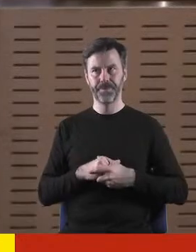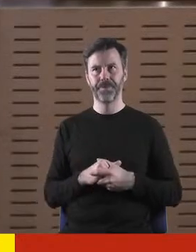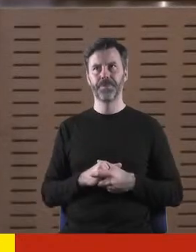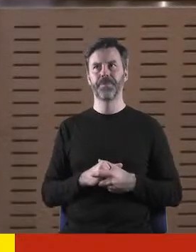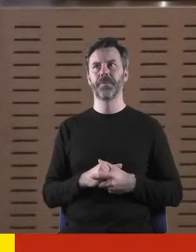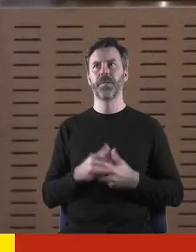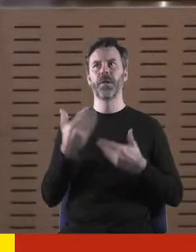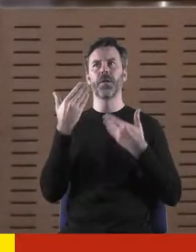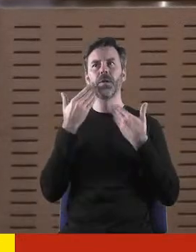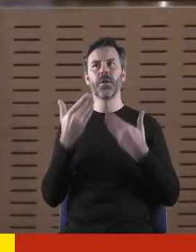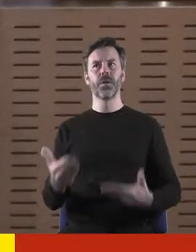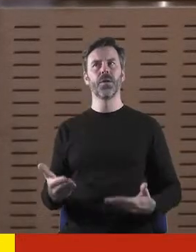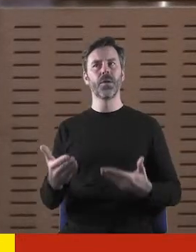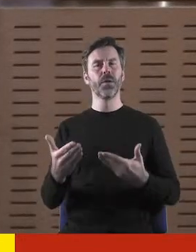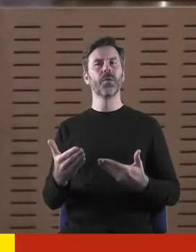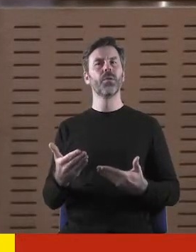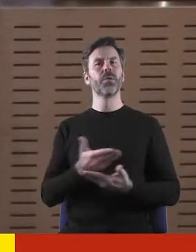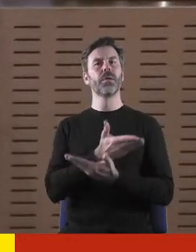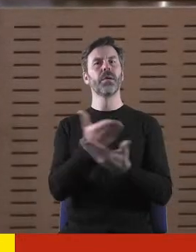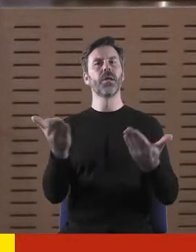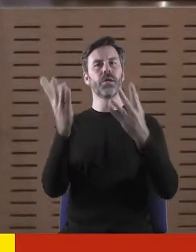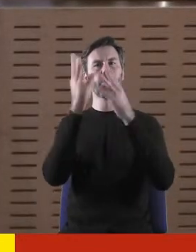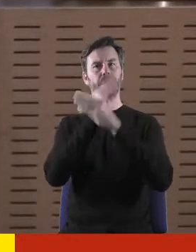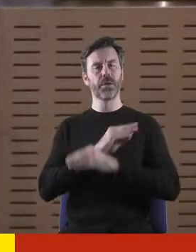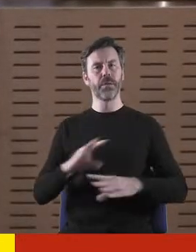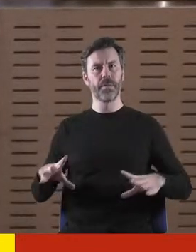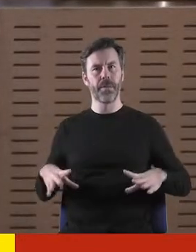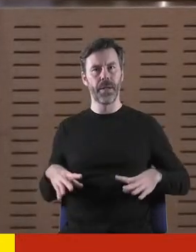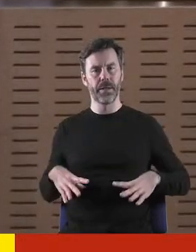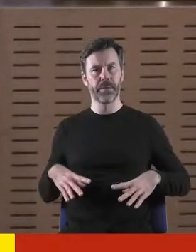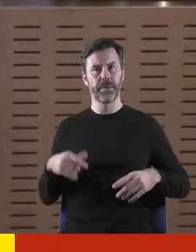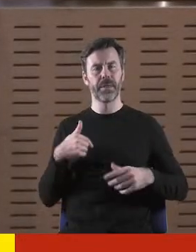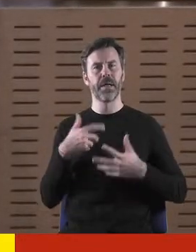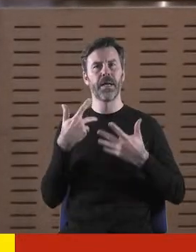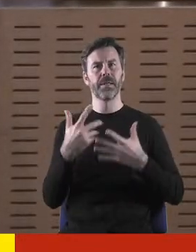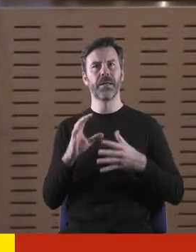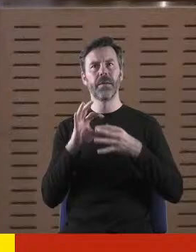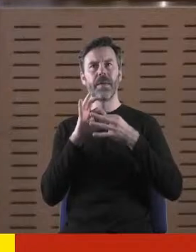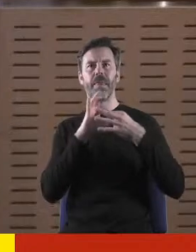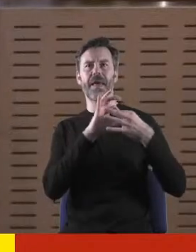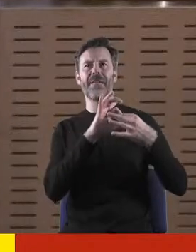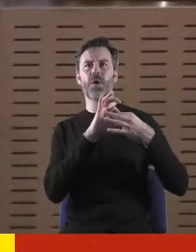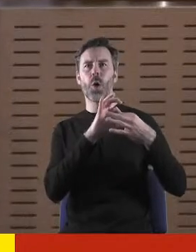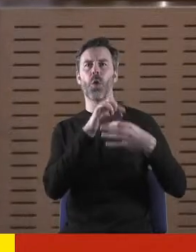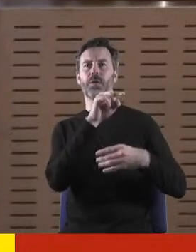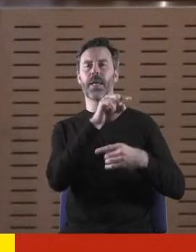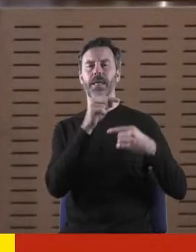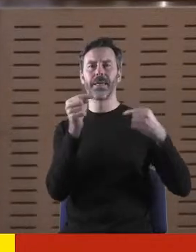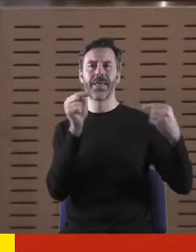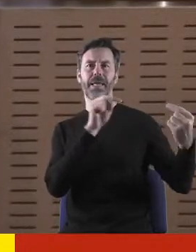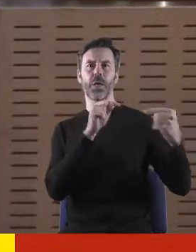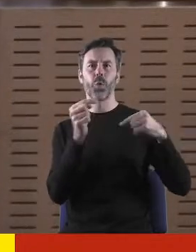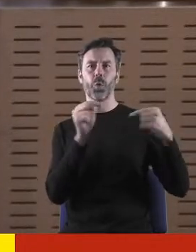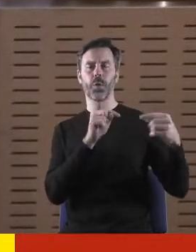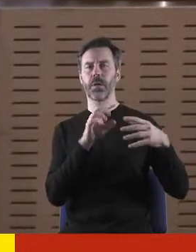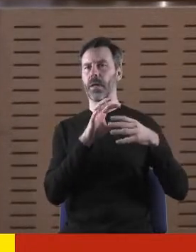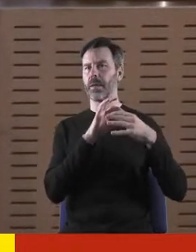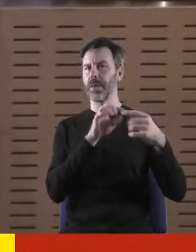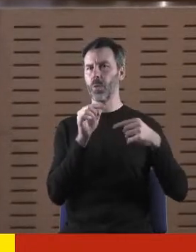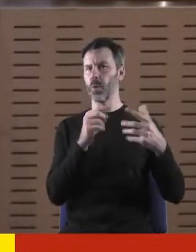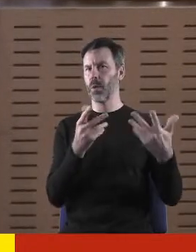Pani Przewodnicząca. Szanowni Państwo, ja chciałam nawiązać do dyskusji, która była na